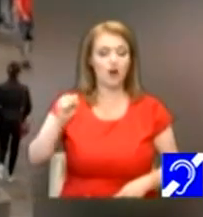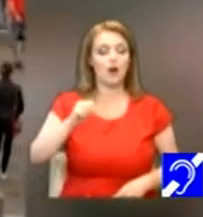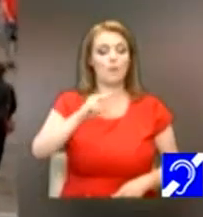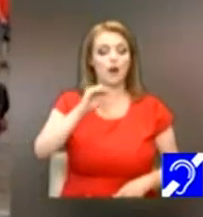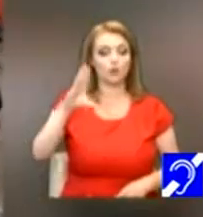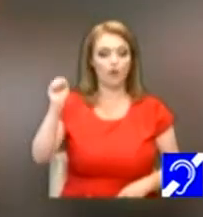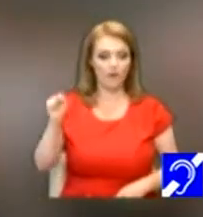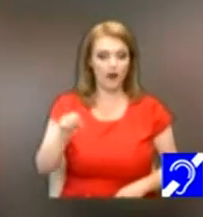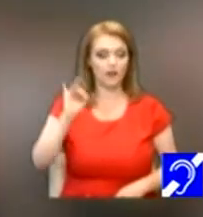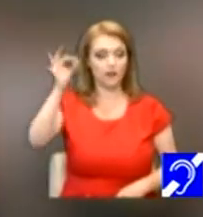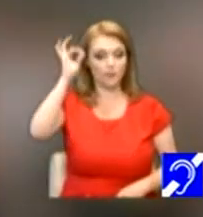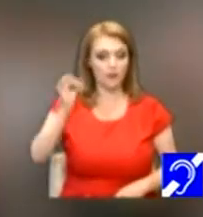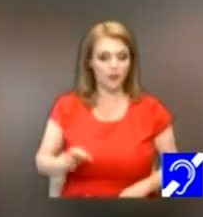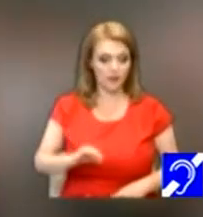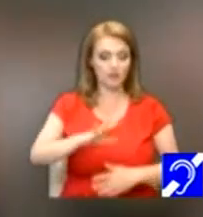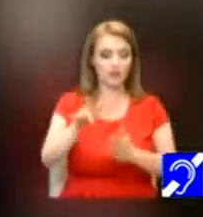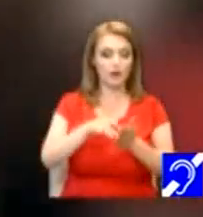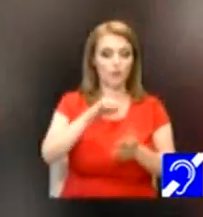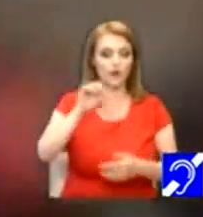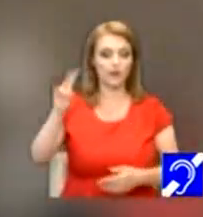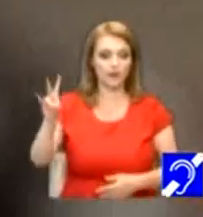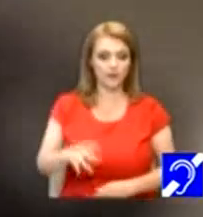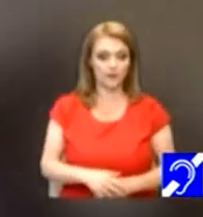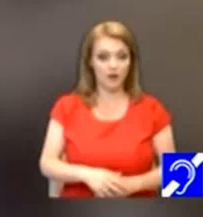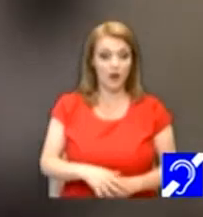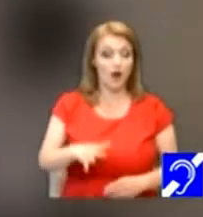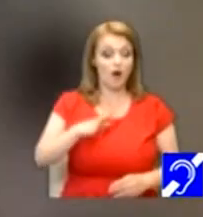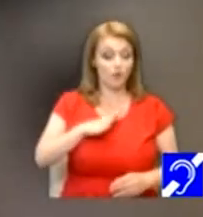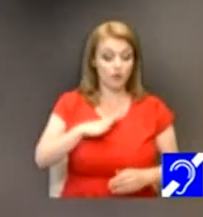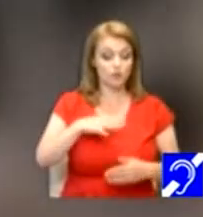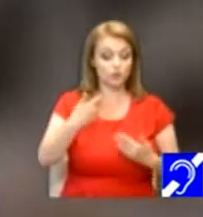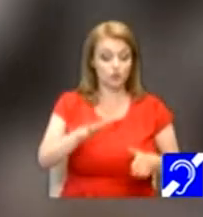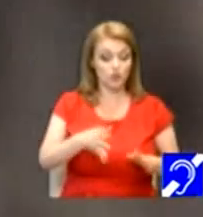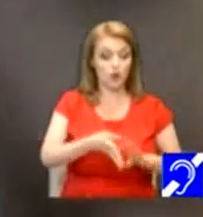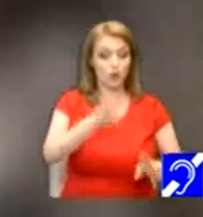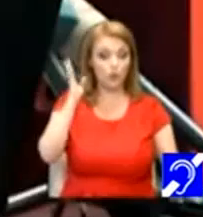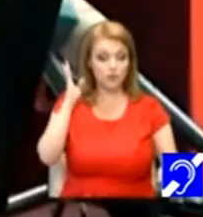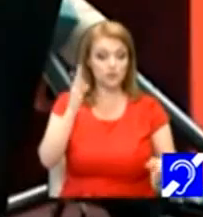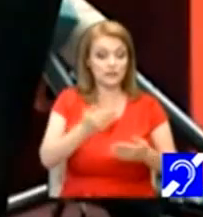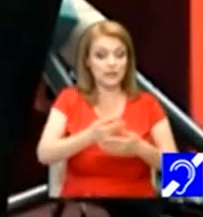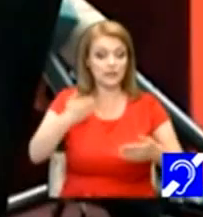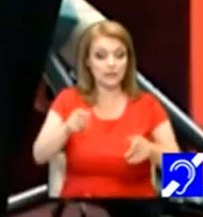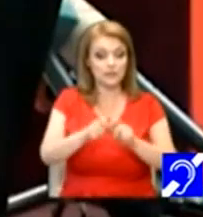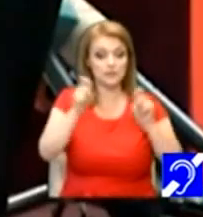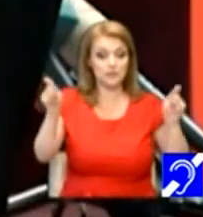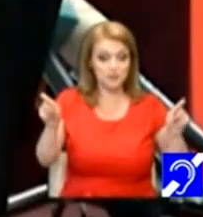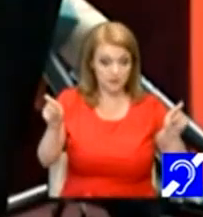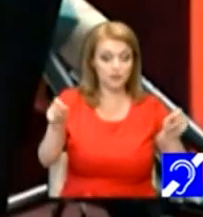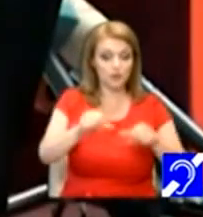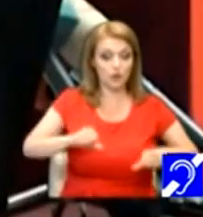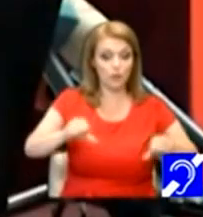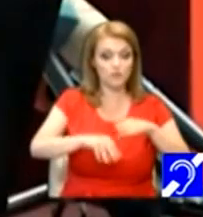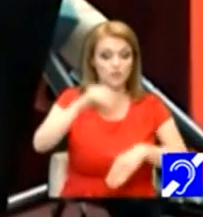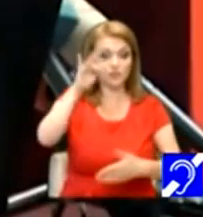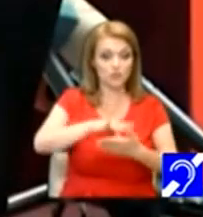Padova. Deși s-au format cozi mari cu mult înainte de deschiderea secțiilor, nu au fost înregistrate incidente. Cetățenii din diaspora care au venit la